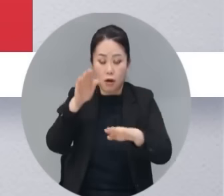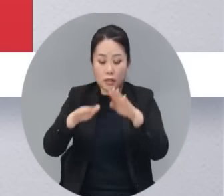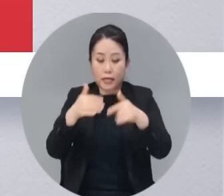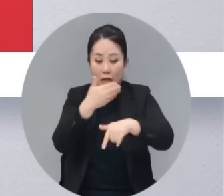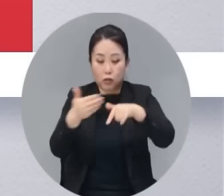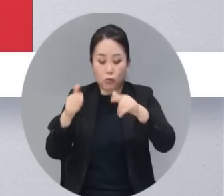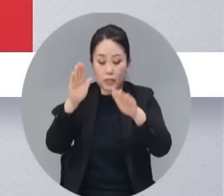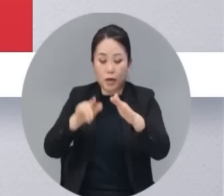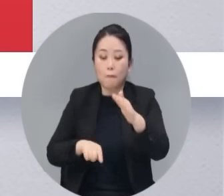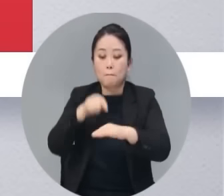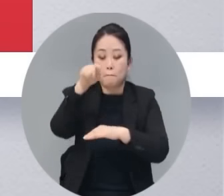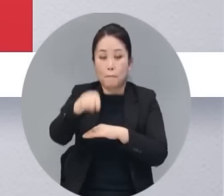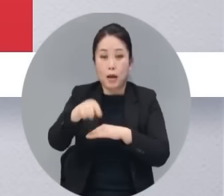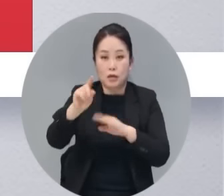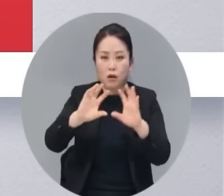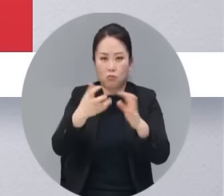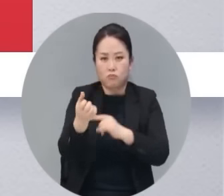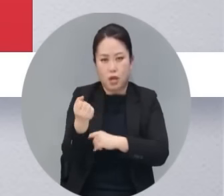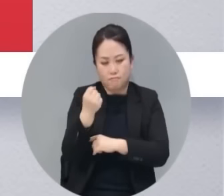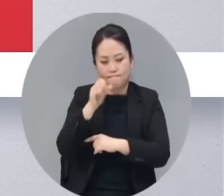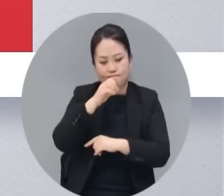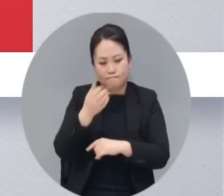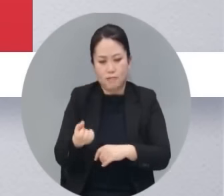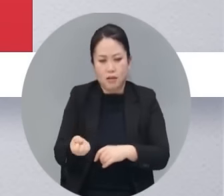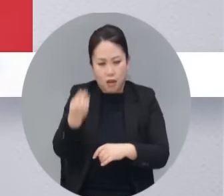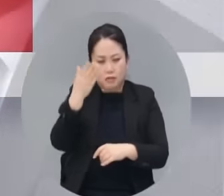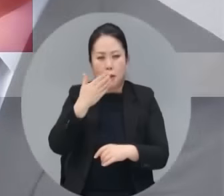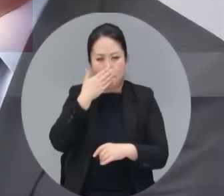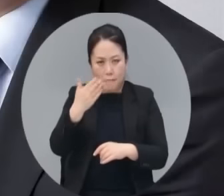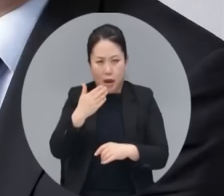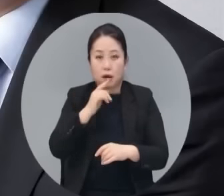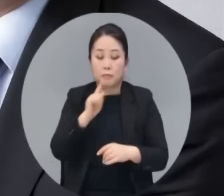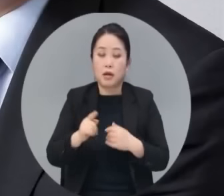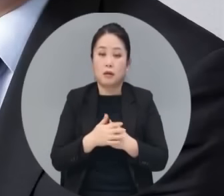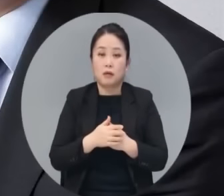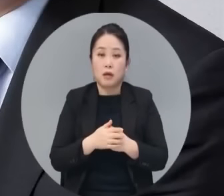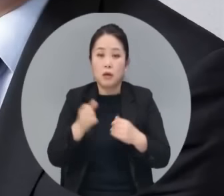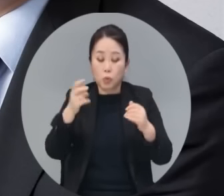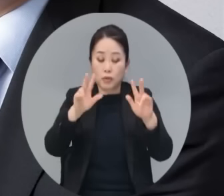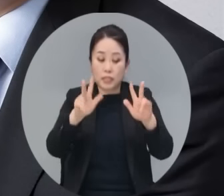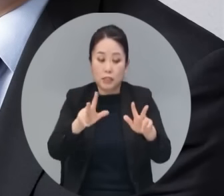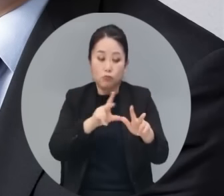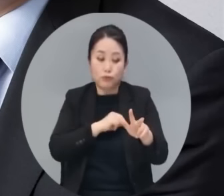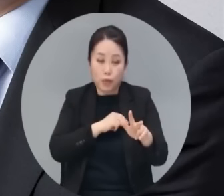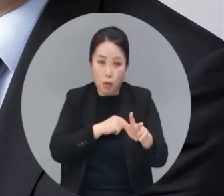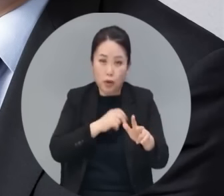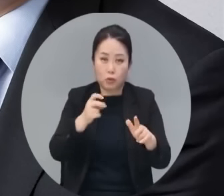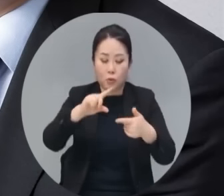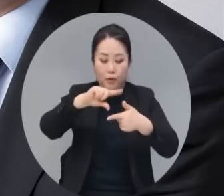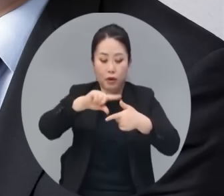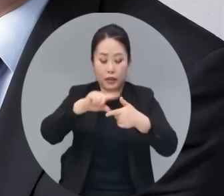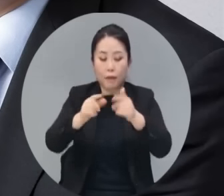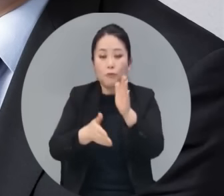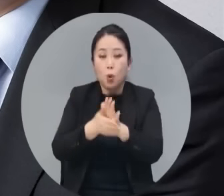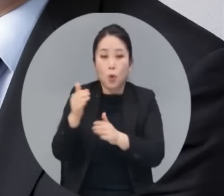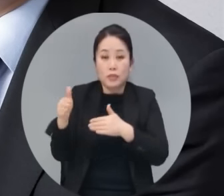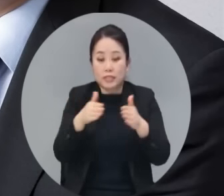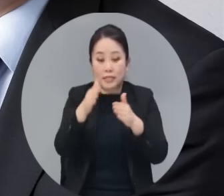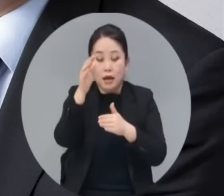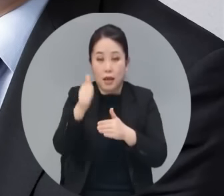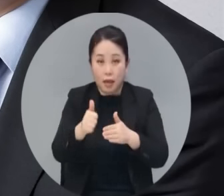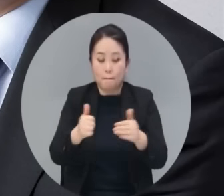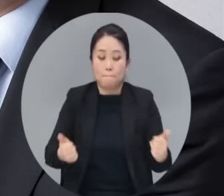힘 후보의 당선 가능성이 높다는 응답이 많았습니다 현역 국회의원이자 전직 경남도 지사간 맞대결이 성사된